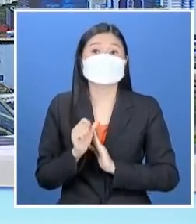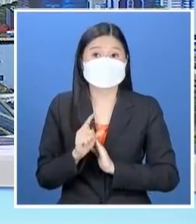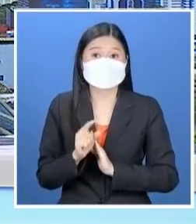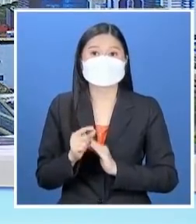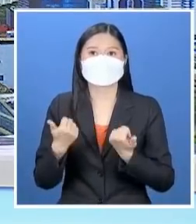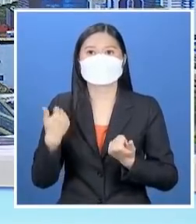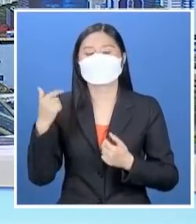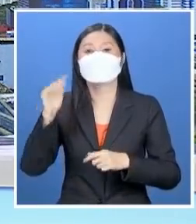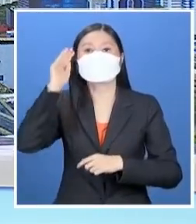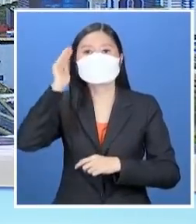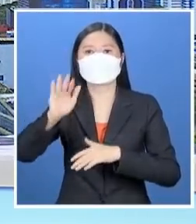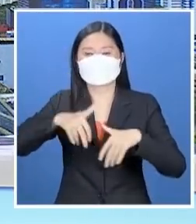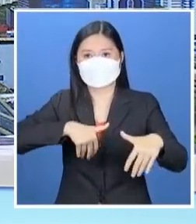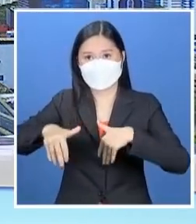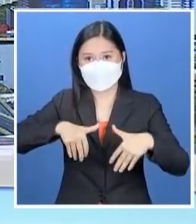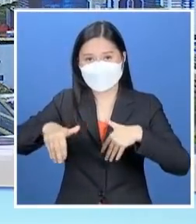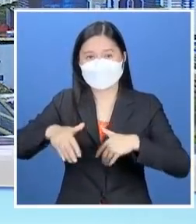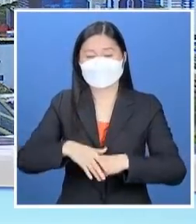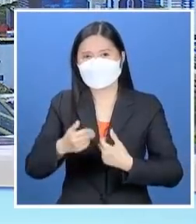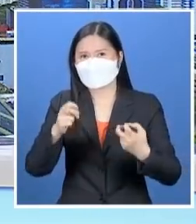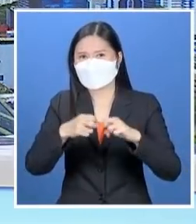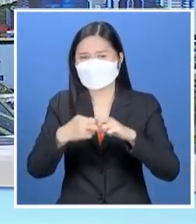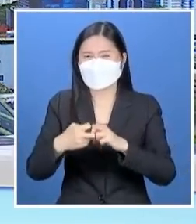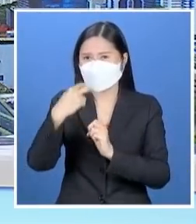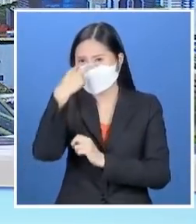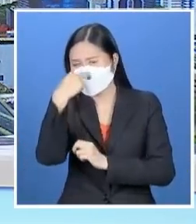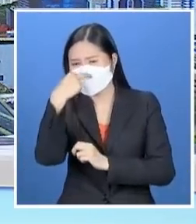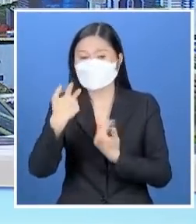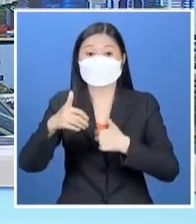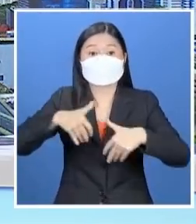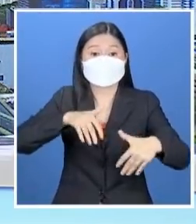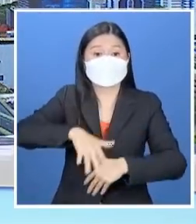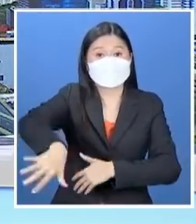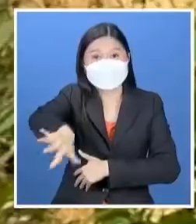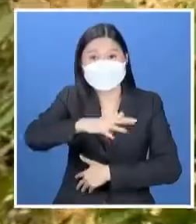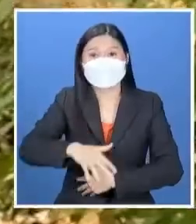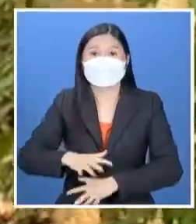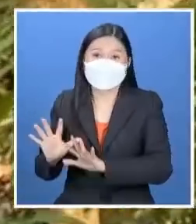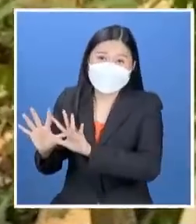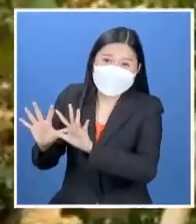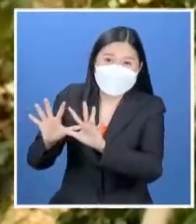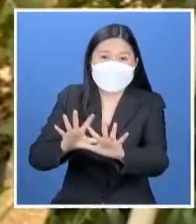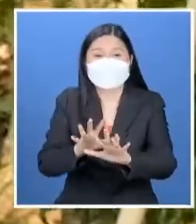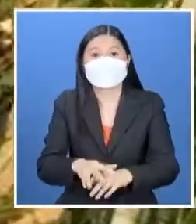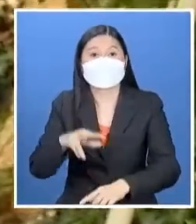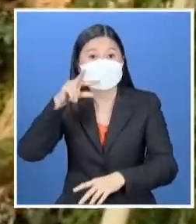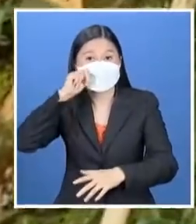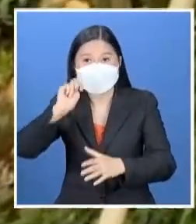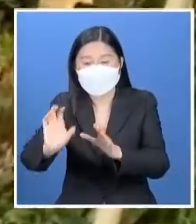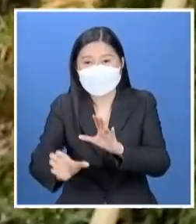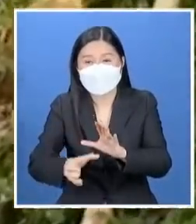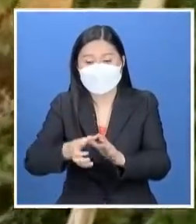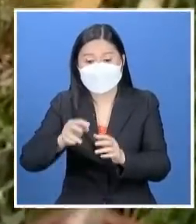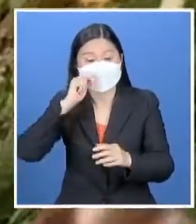คือมันเป็นความเชื่อของชาวบ้านเนี่ยนะครับแล้วกลายเป็นเรื่องเป็นราวเป็นดราม่าขึ้นมาเมื่อชาวบ้านเองเขาแห่กันไปตักน้ำศักดิ์สิท